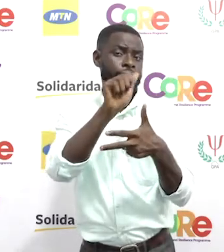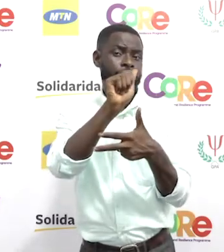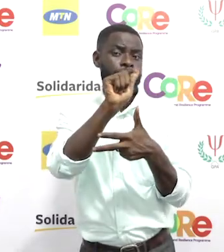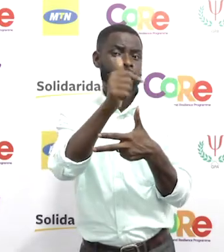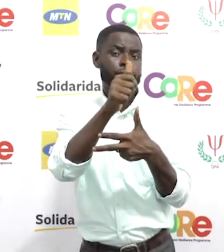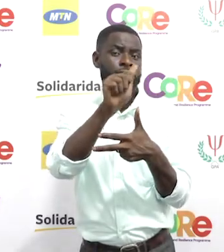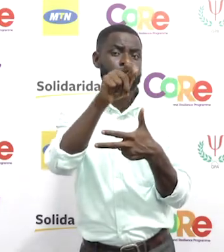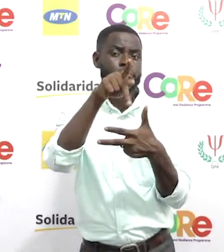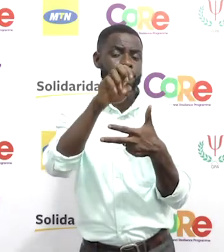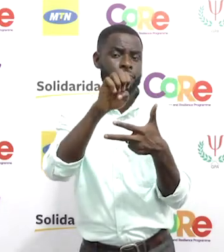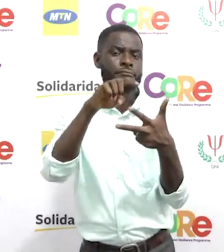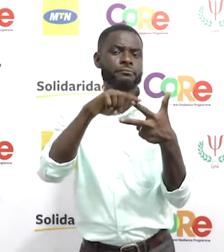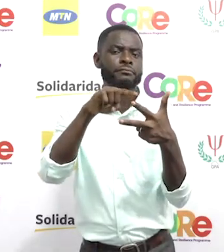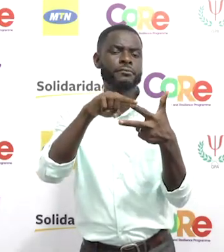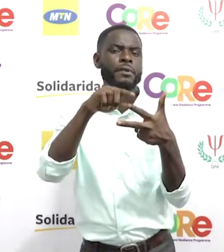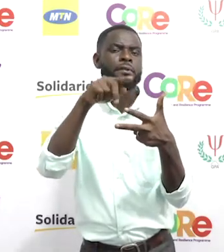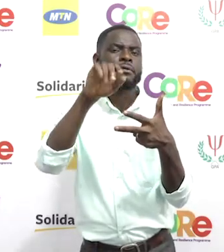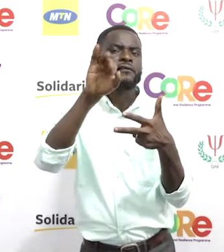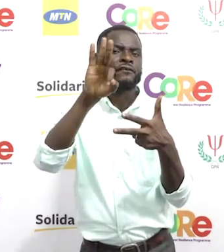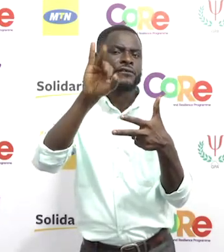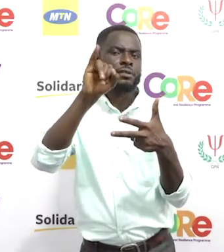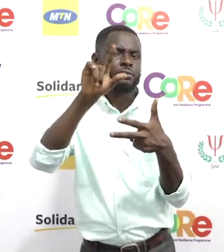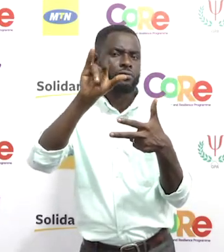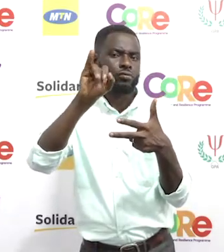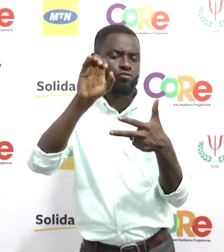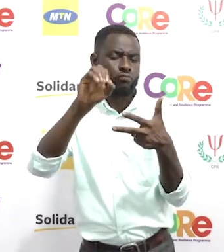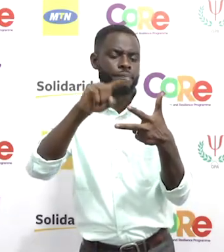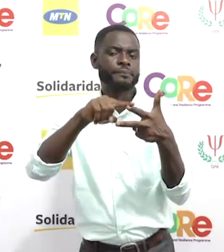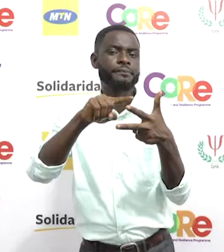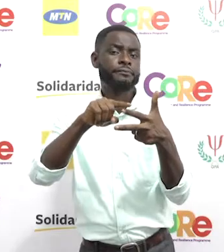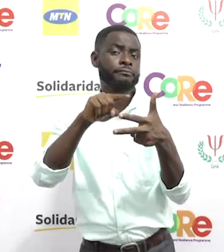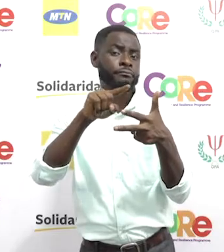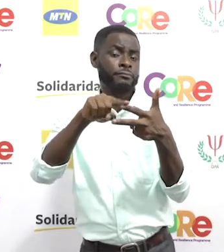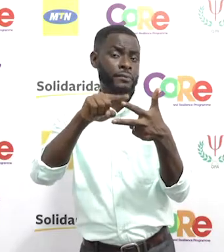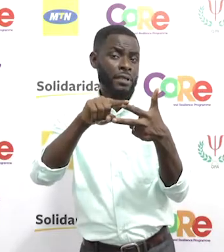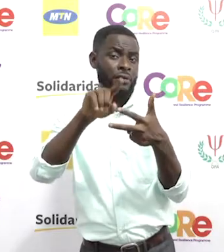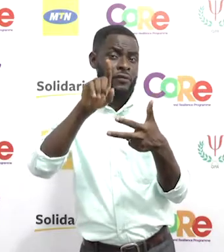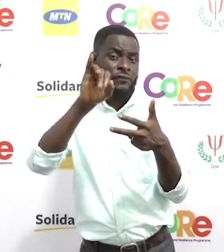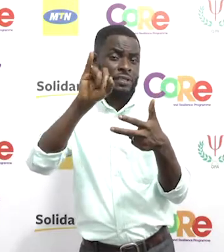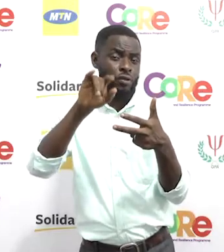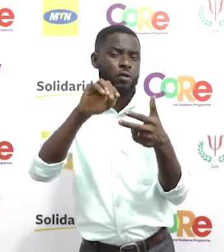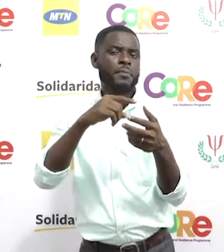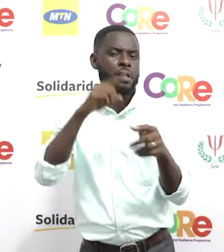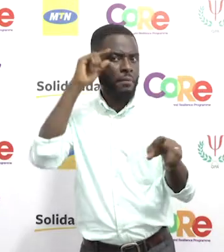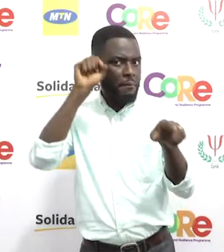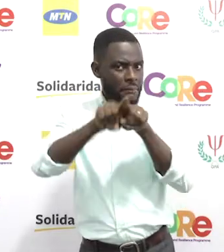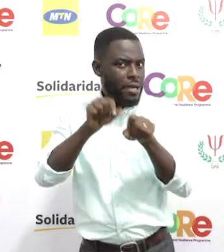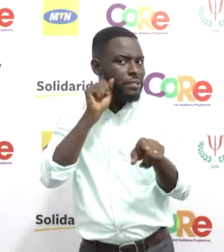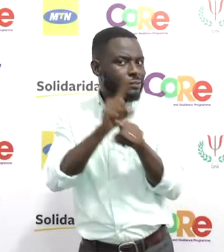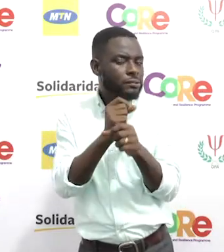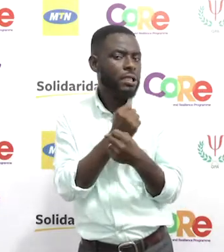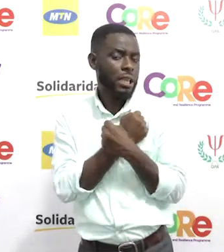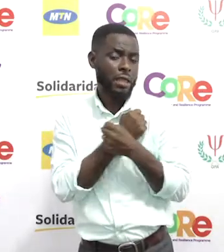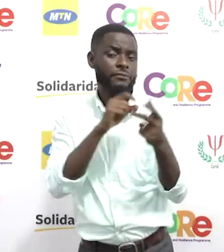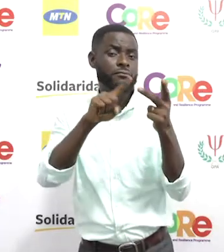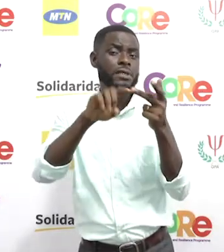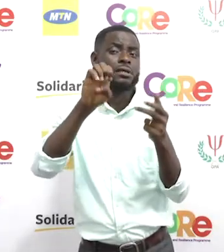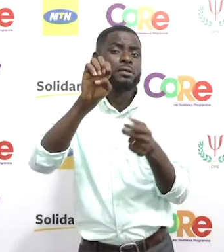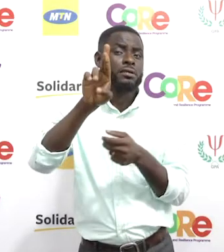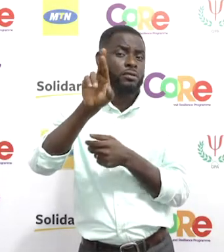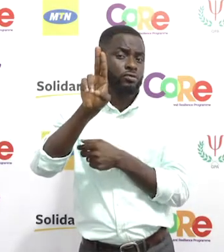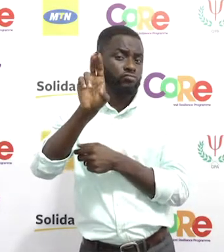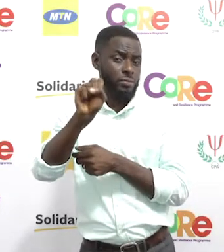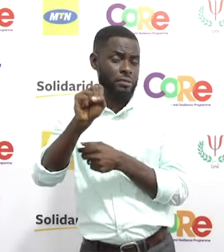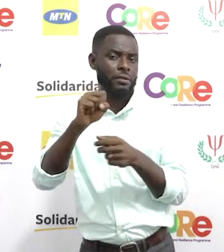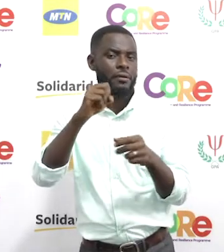Ma ofoshi. Aya suomo e suote eten. Waye agape suomo. Nono suomo ye no fe